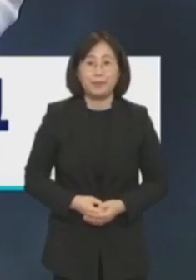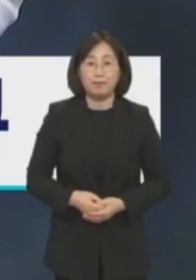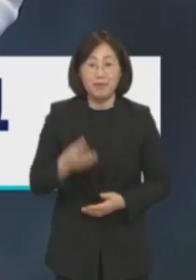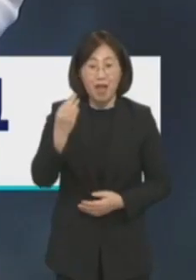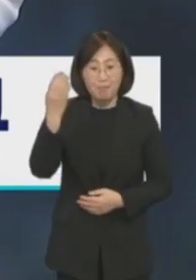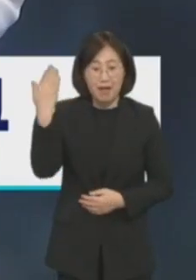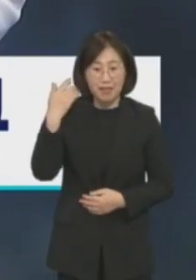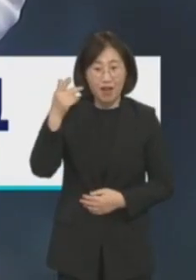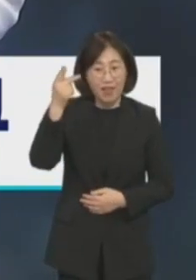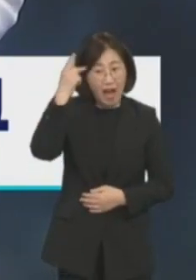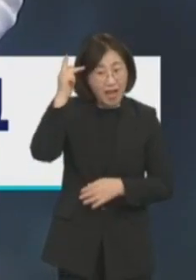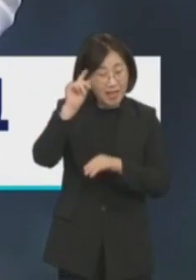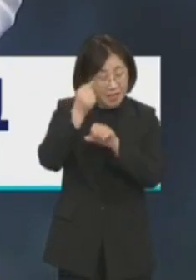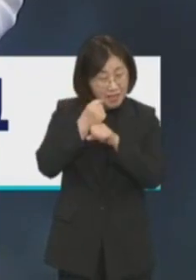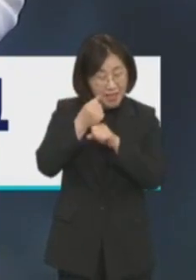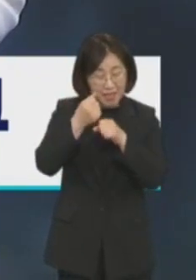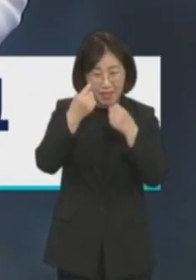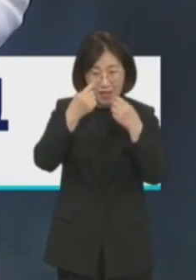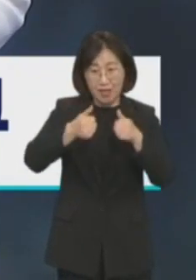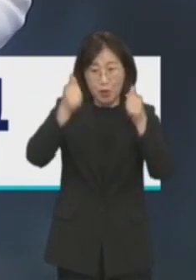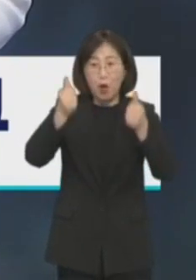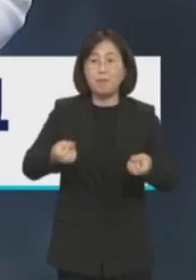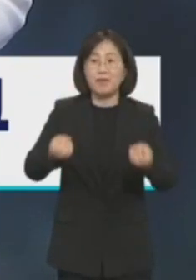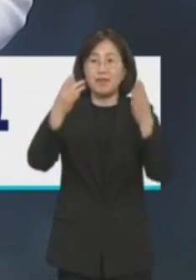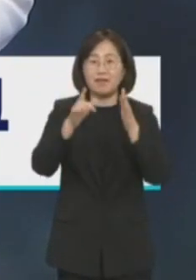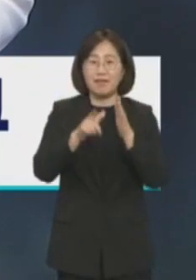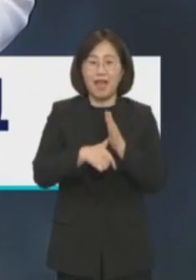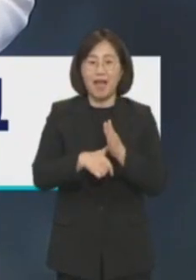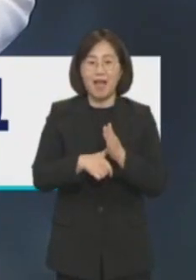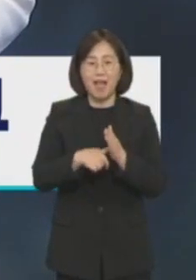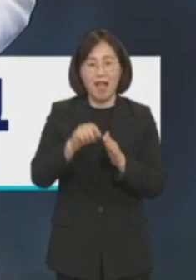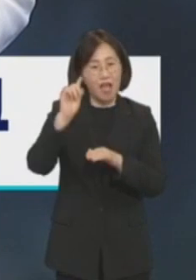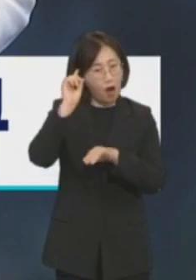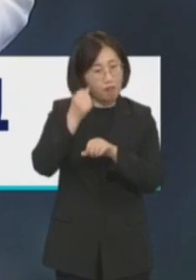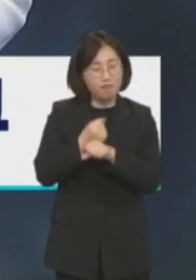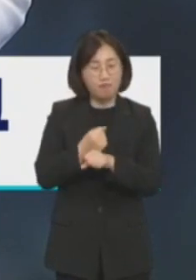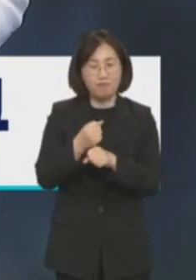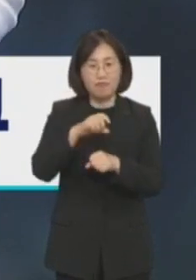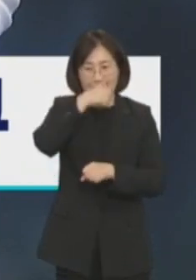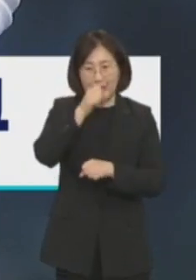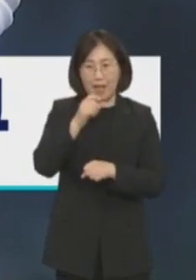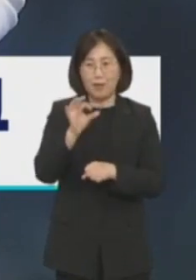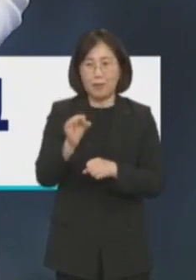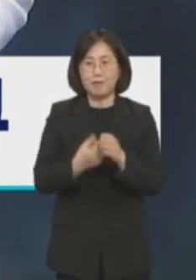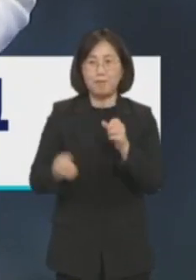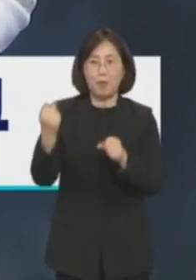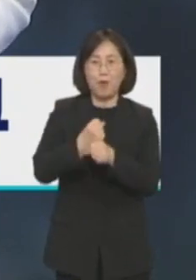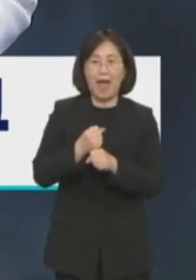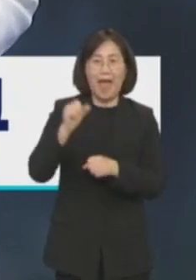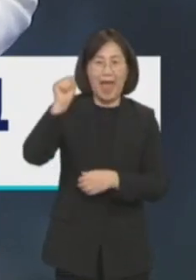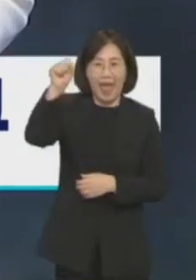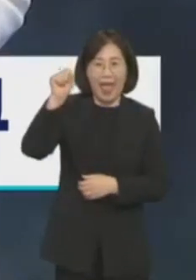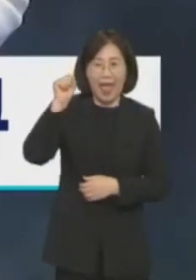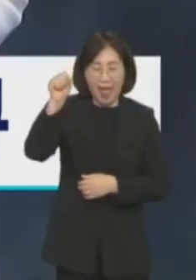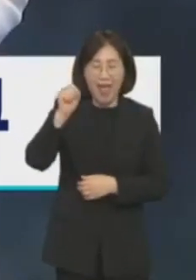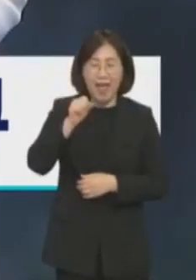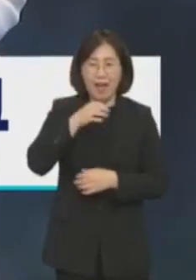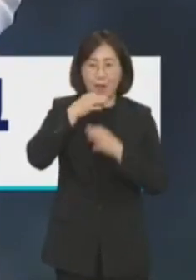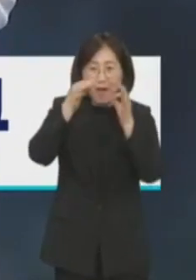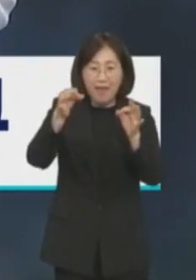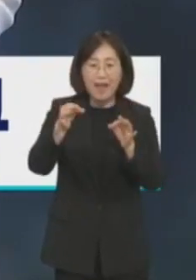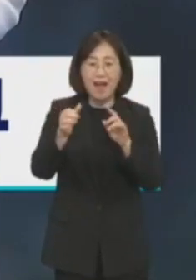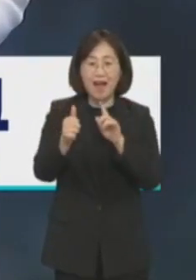얼마 전 카이스트 학위 수여식에서 R&D 예산 복원을 외치다 강제 퇴장당한 졸업생이 윤석열 대통령의 사과를